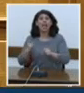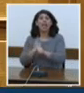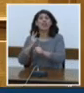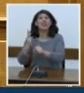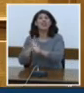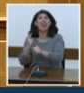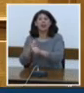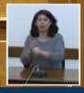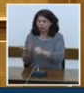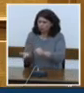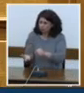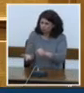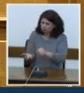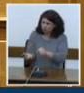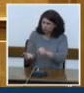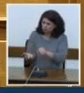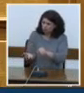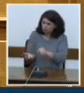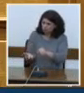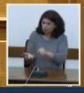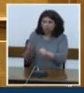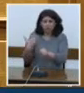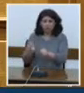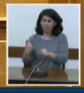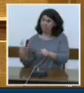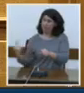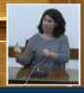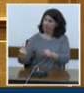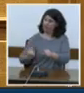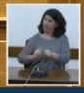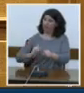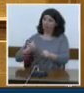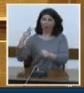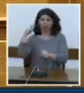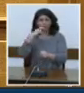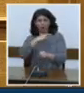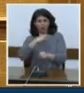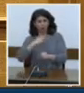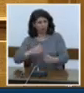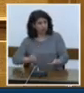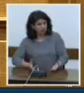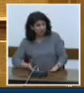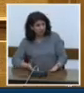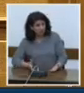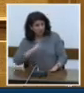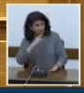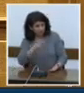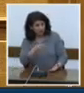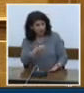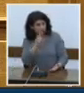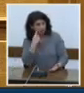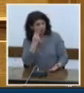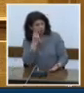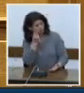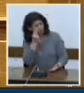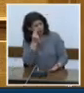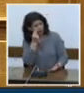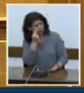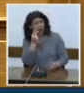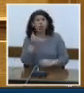παιδέρες που βρίσκονται στο περιβάλλον του Πρωθυπουργού. Απαντήστε και ως απλός παρατηρητής. Πόσα